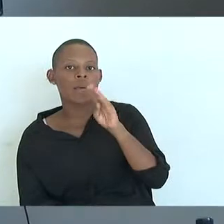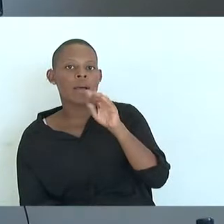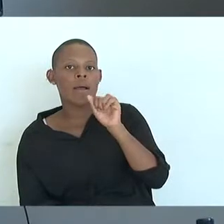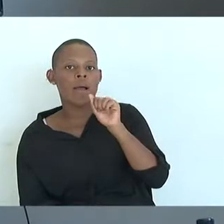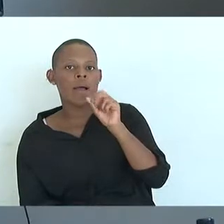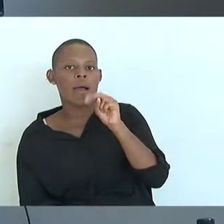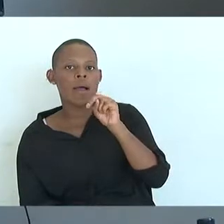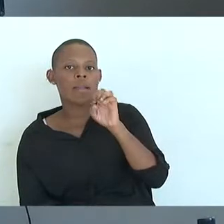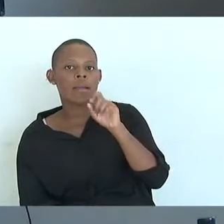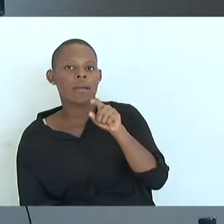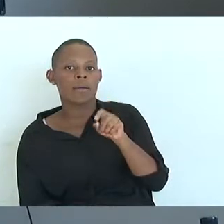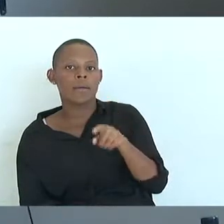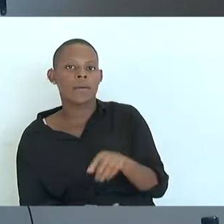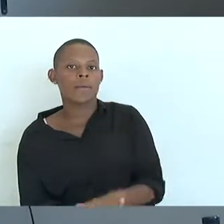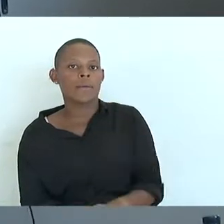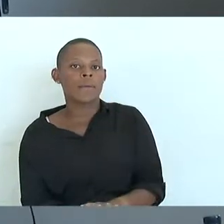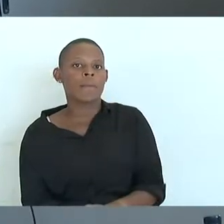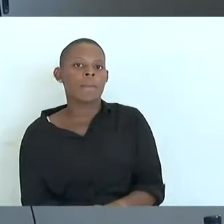ndibingelele